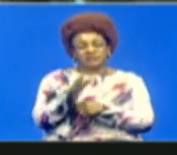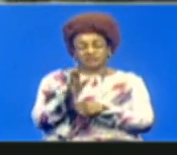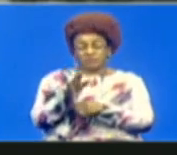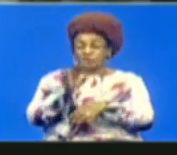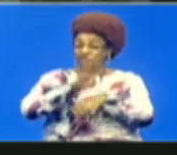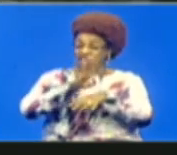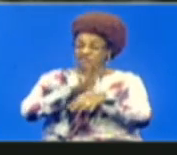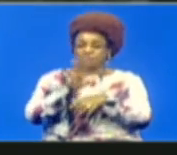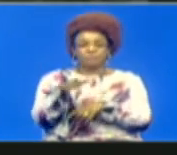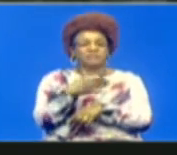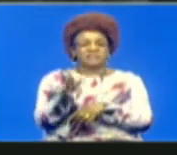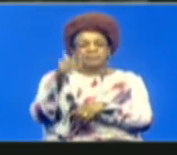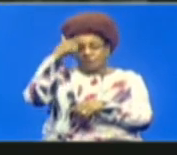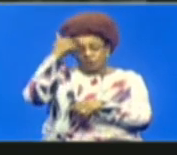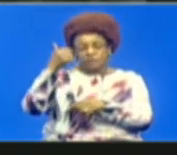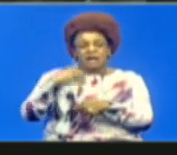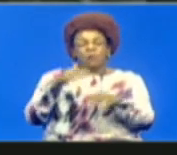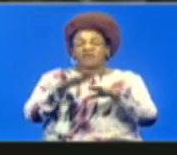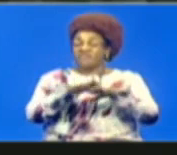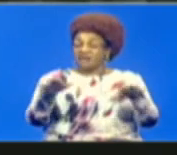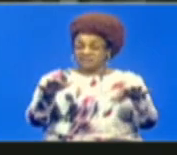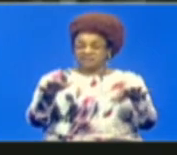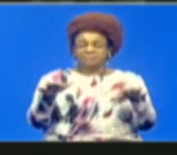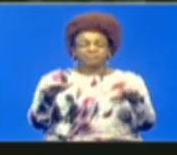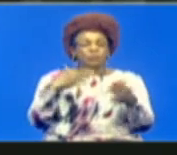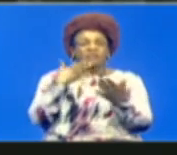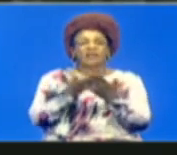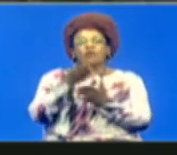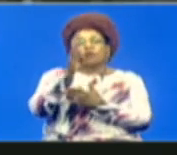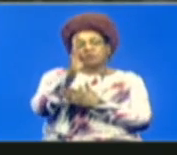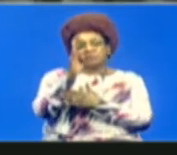yetu. Tunashukuru Mungu juu tumetoka mbali sana.